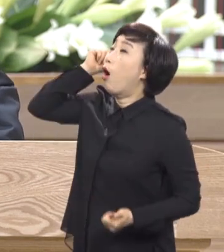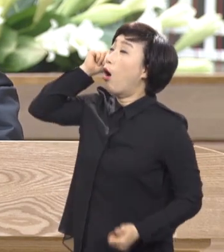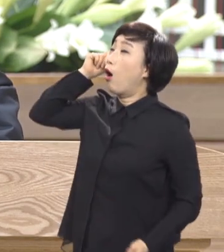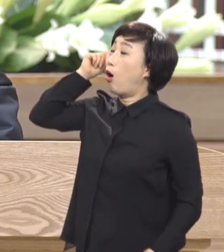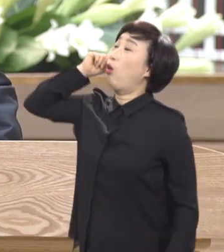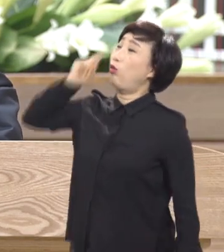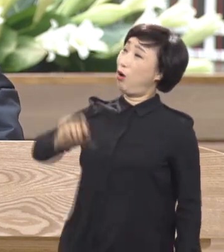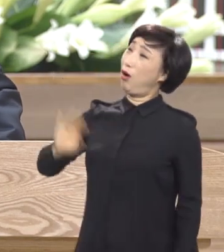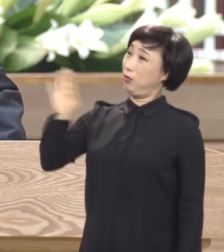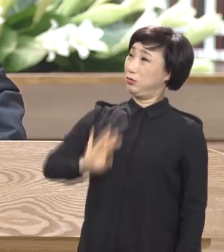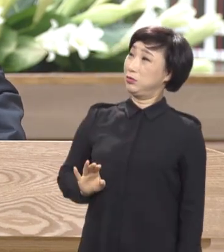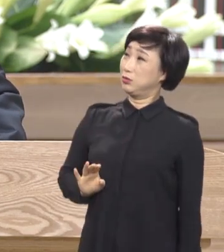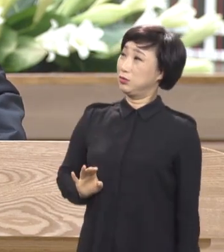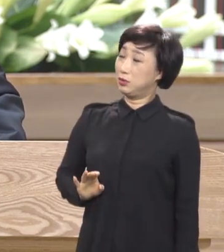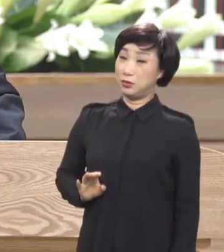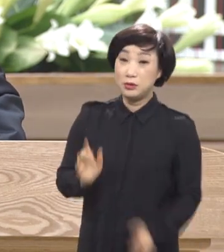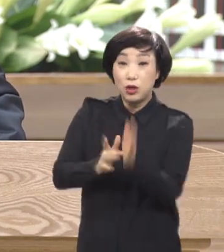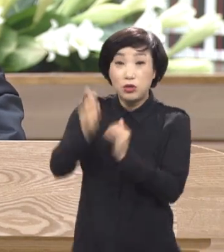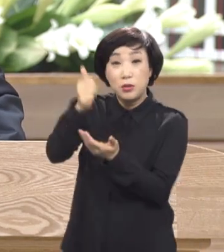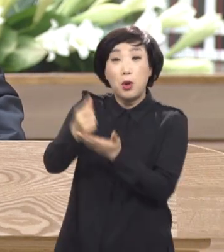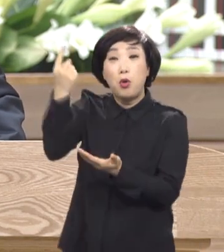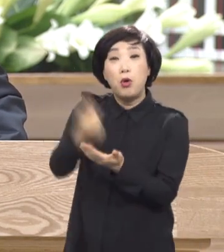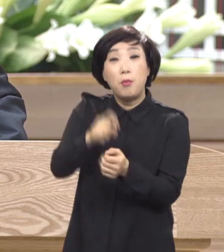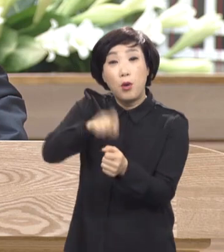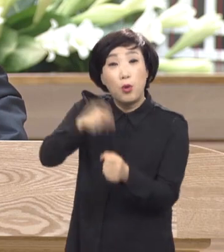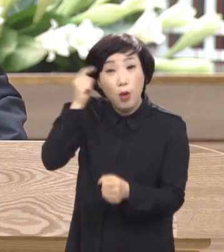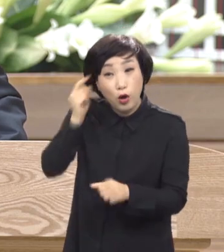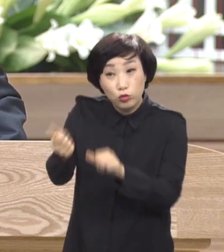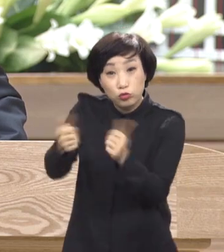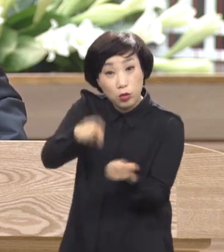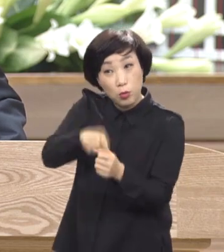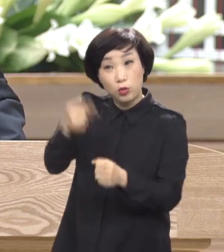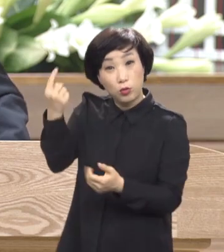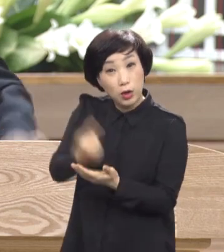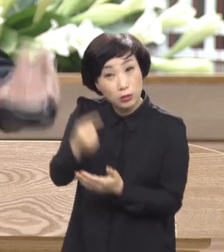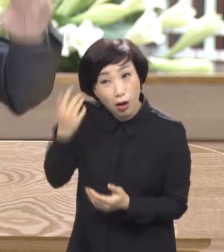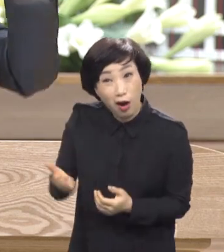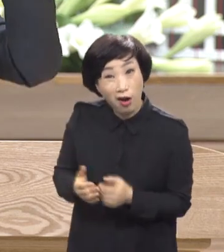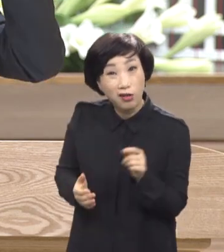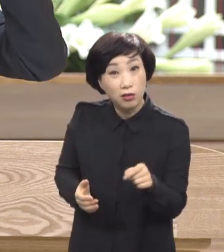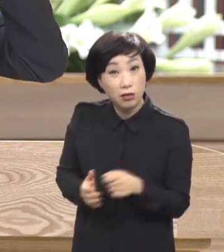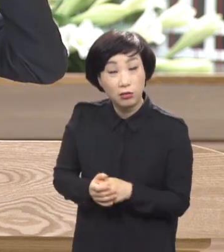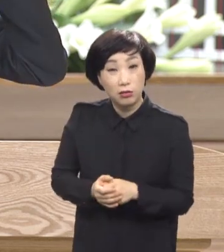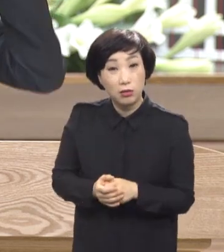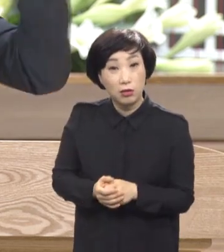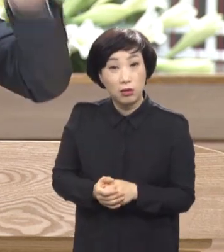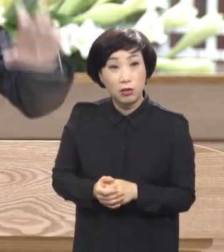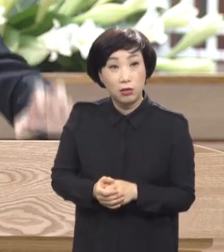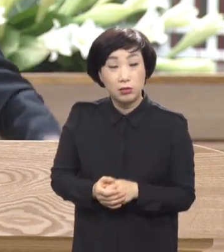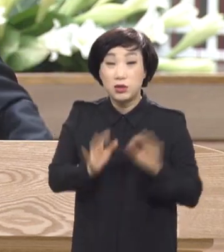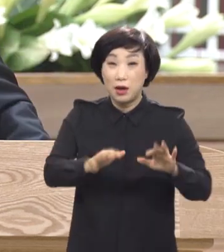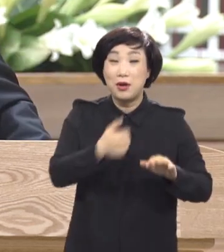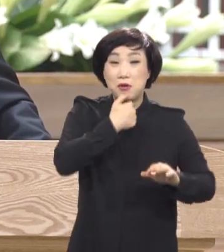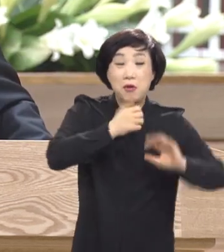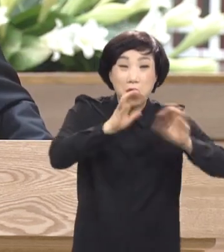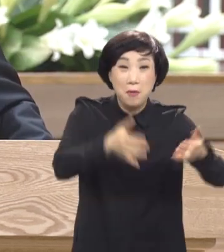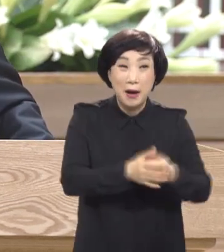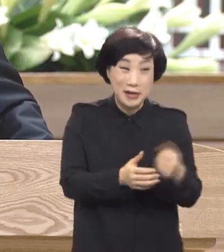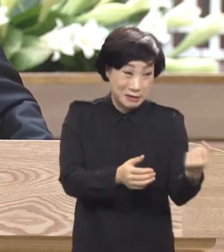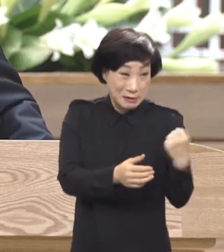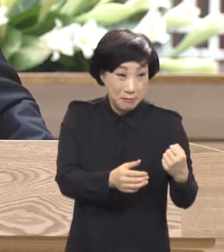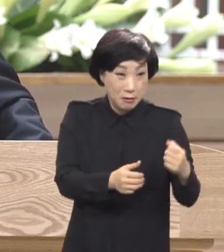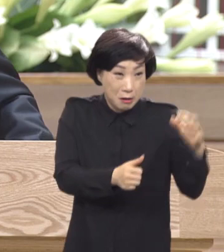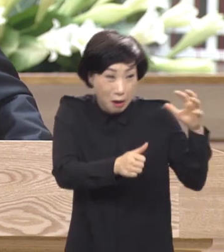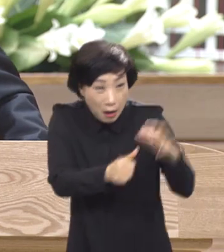아니죠 예수님이 오신 목적은 죽으러 오셨습니까 노마라고 하는 이 어마어마한 강대국의